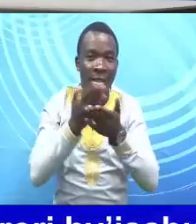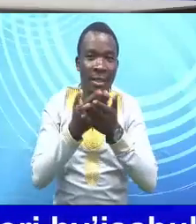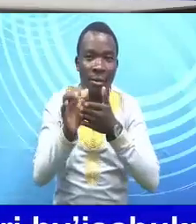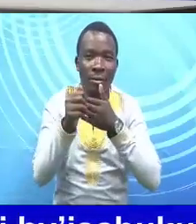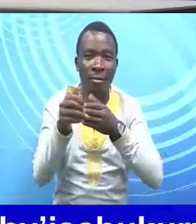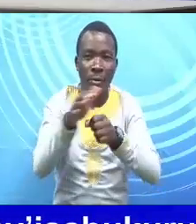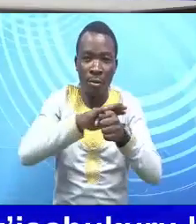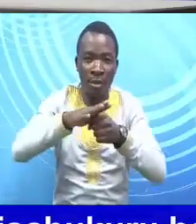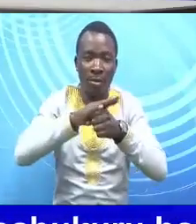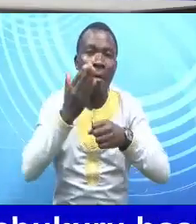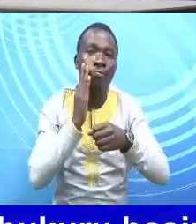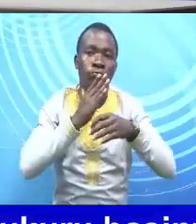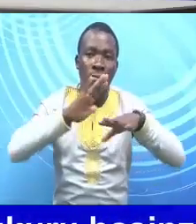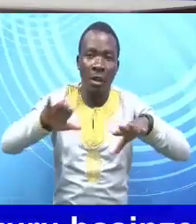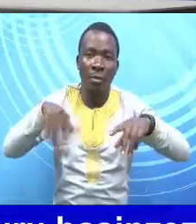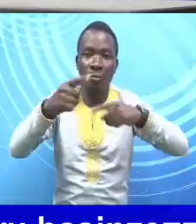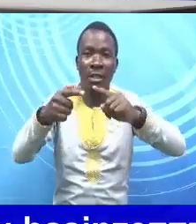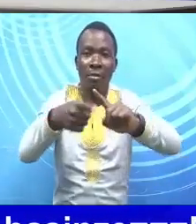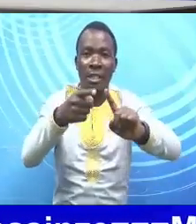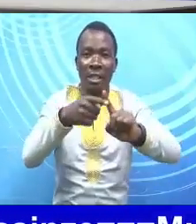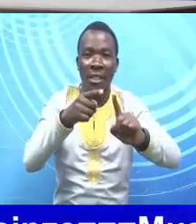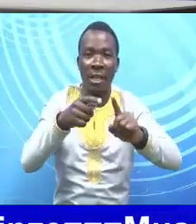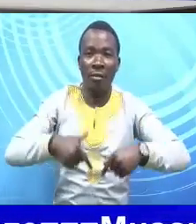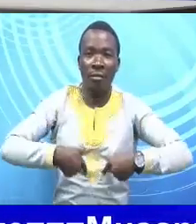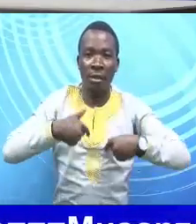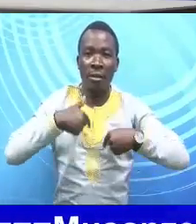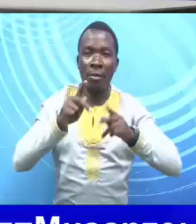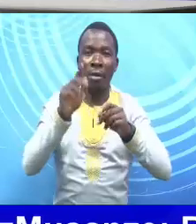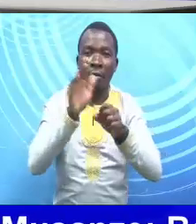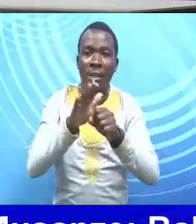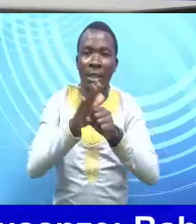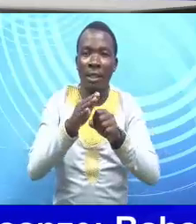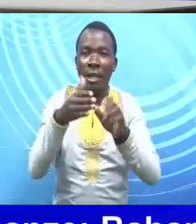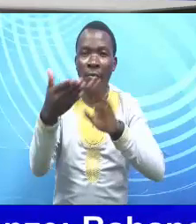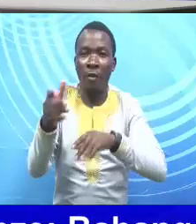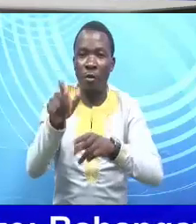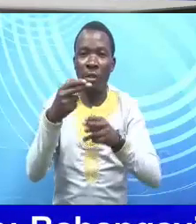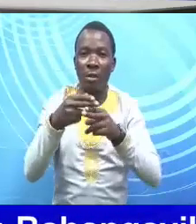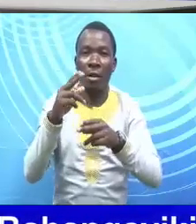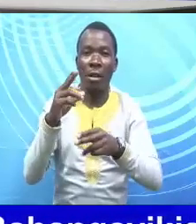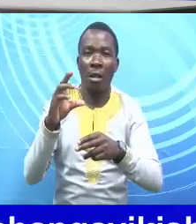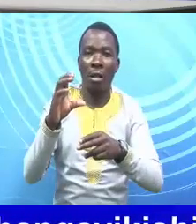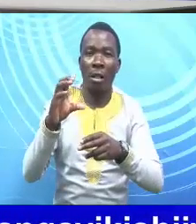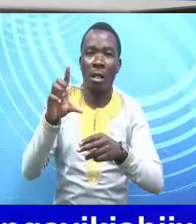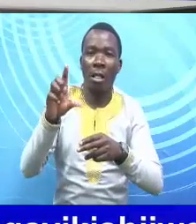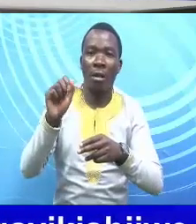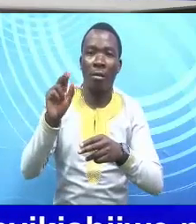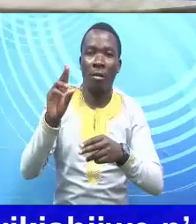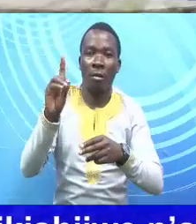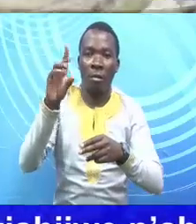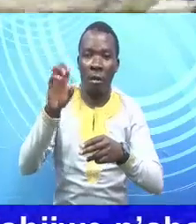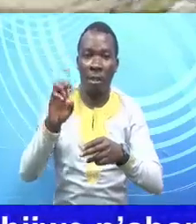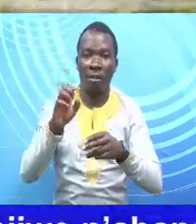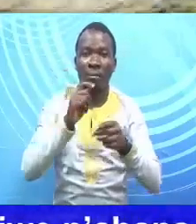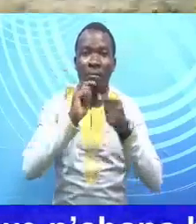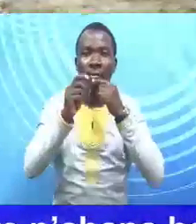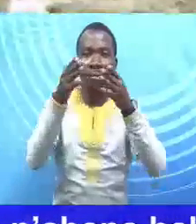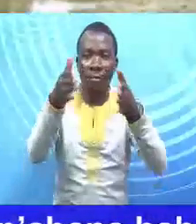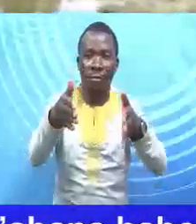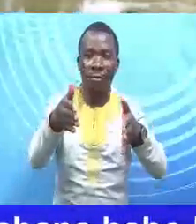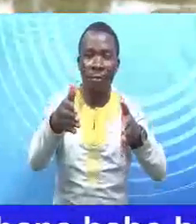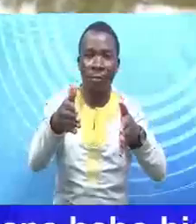benshi. Nyuma aho kuri uyu munsi cyahitanye ubuzima bw'uwitwa Claude Mahoro mu majyepfo. Ni mu kagari ka